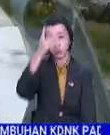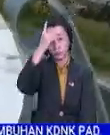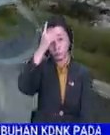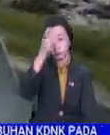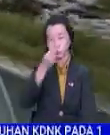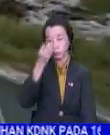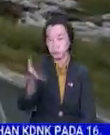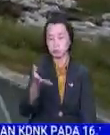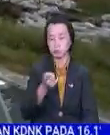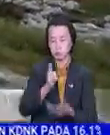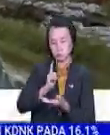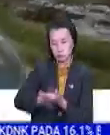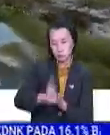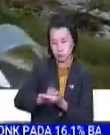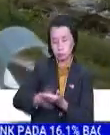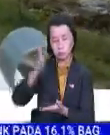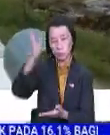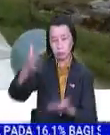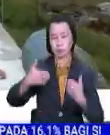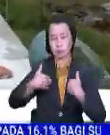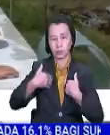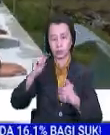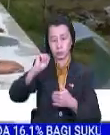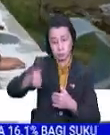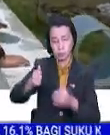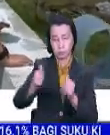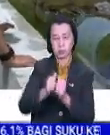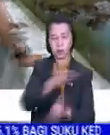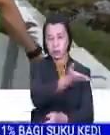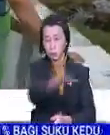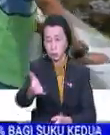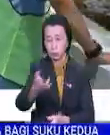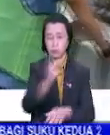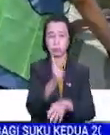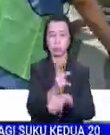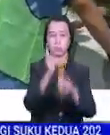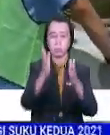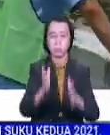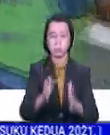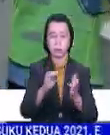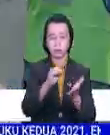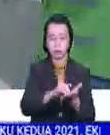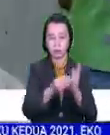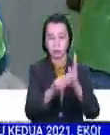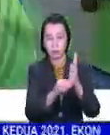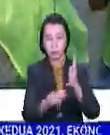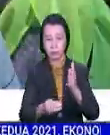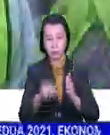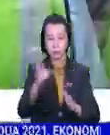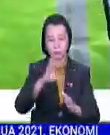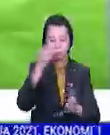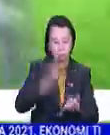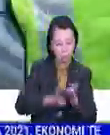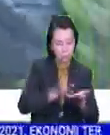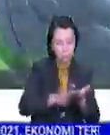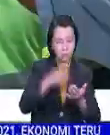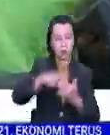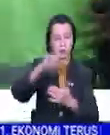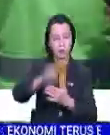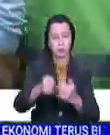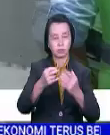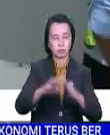Fadila memberitahu perbincangan akan diadakan esok dengan semua pihak kontraktor di Miri bagi mencari Jalan Penyelesaian agar proyek yang bertujuan